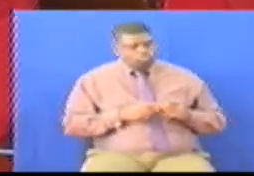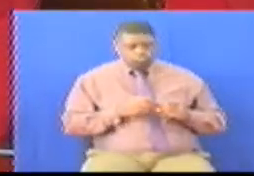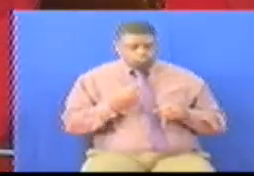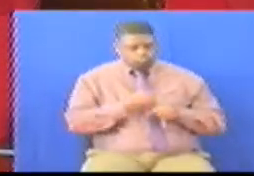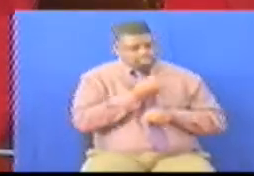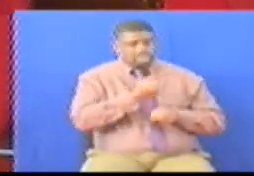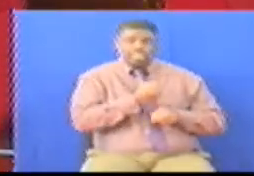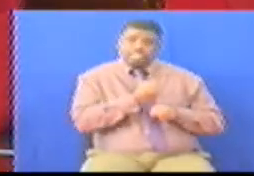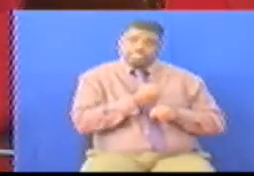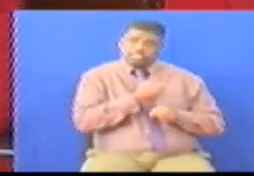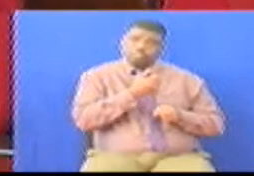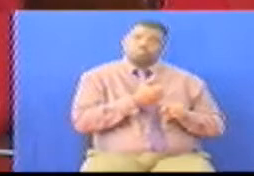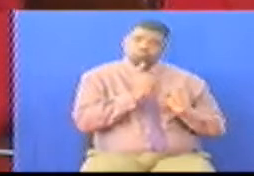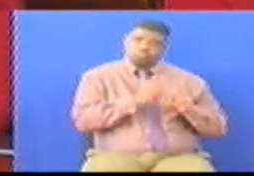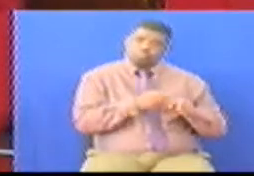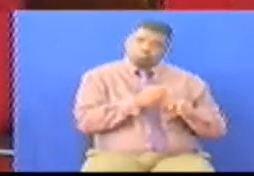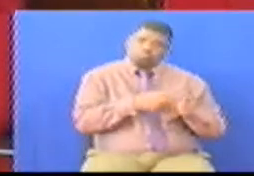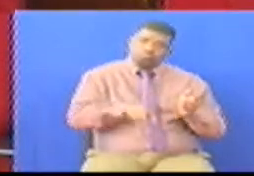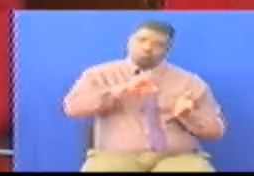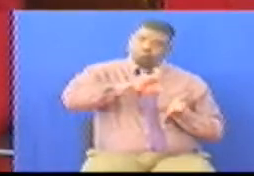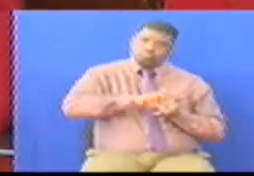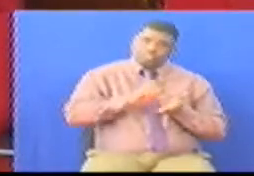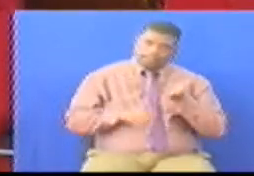utaongezeka. Azimio namba 14,